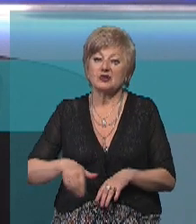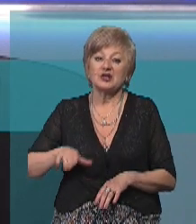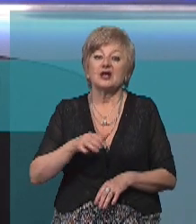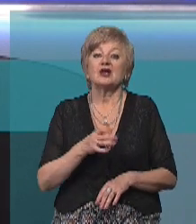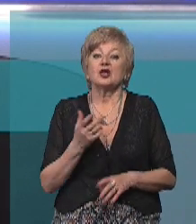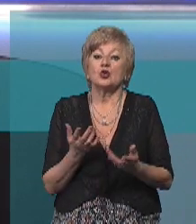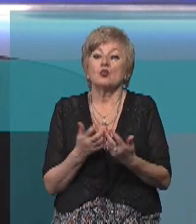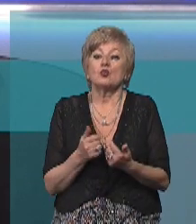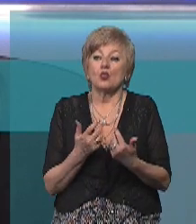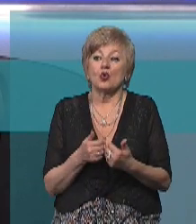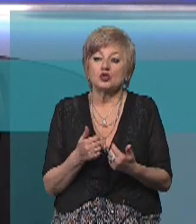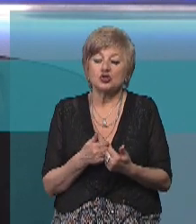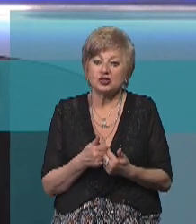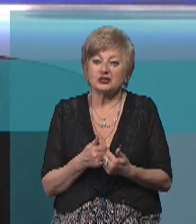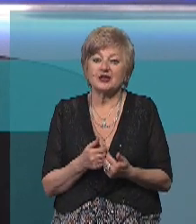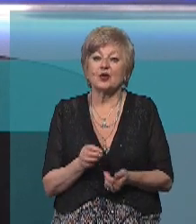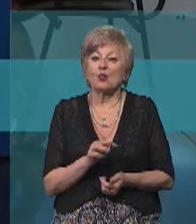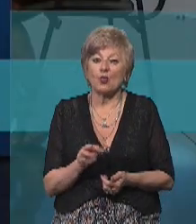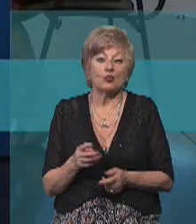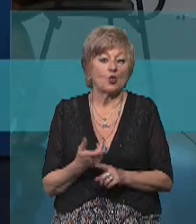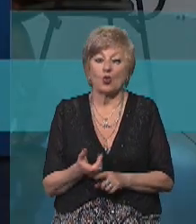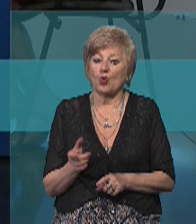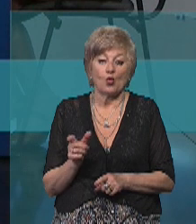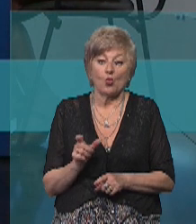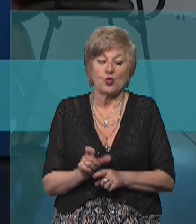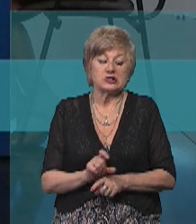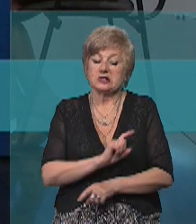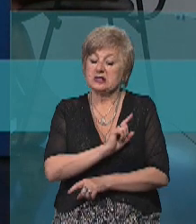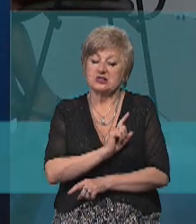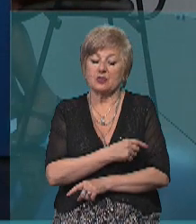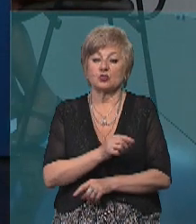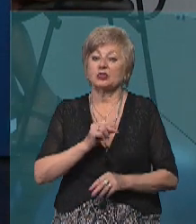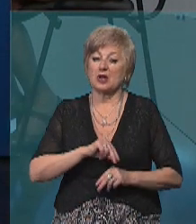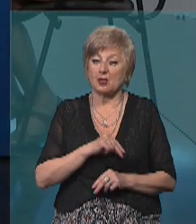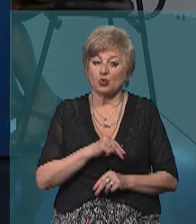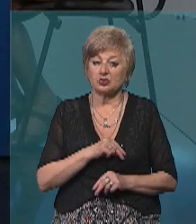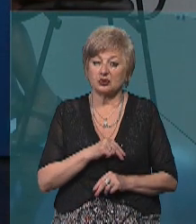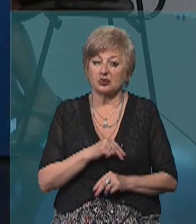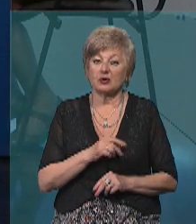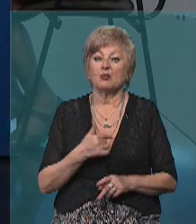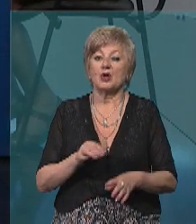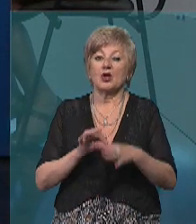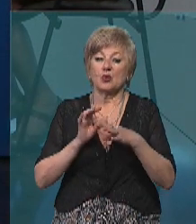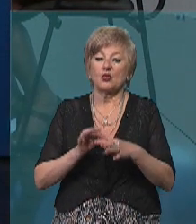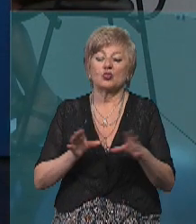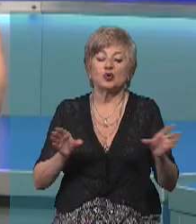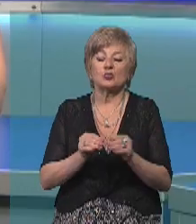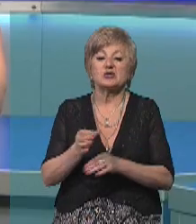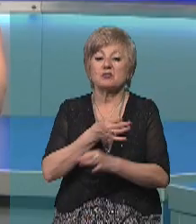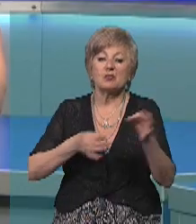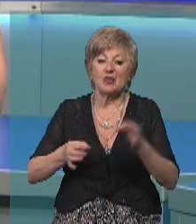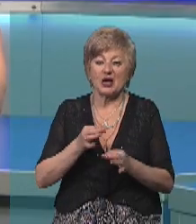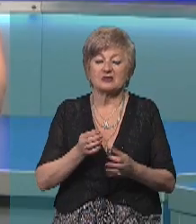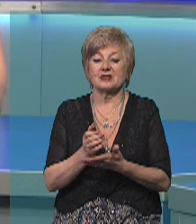хвилин, порахували все до хвилини. Це була дуже напружена робота. Ми проводили співбесіди з